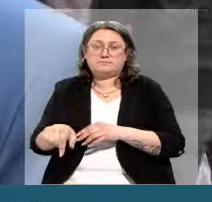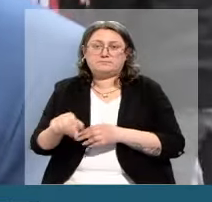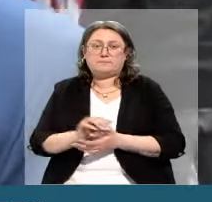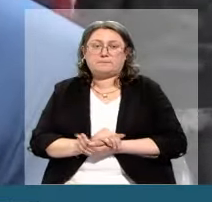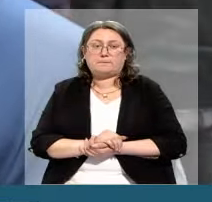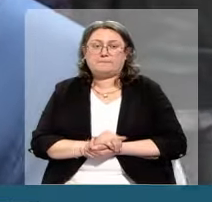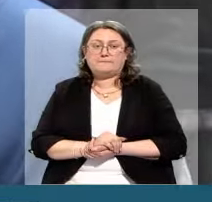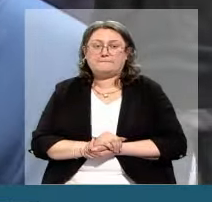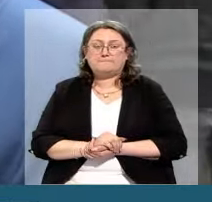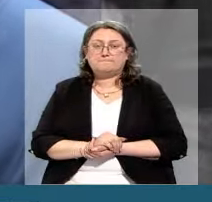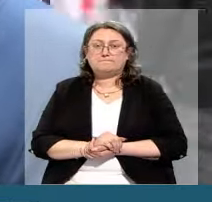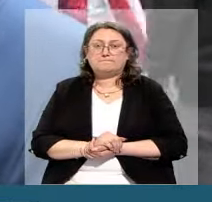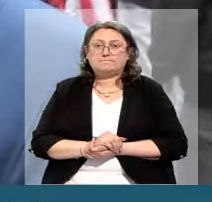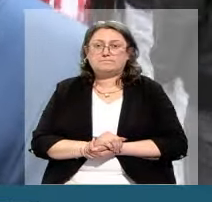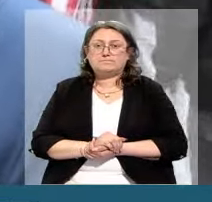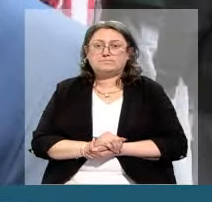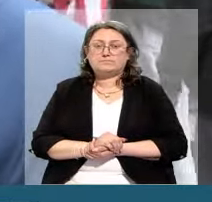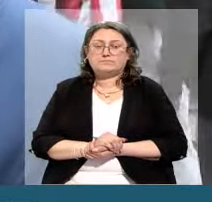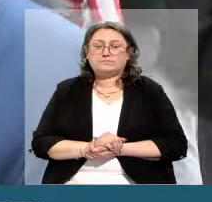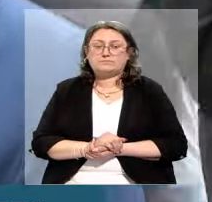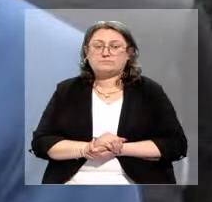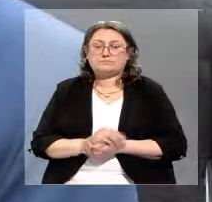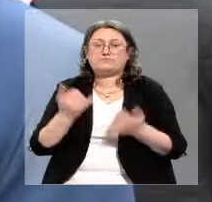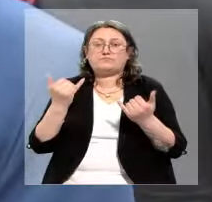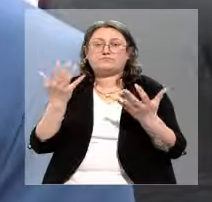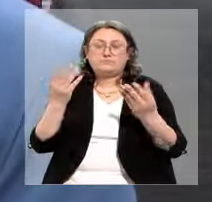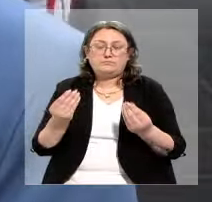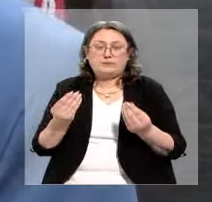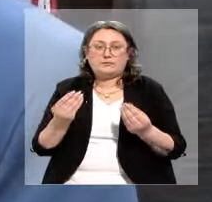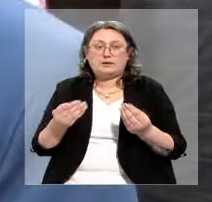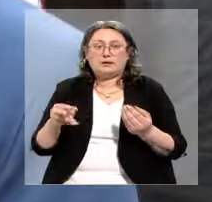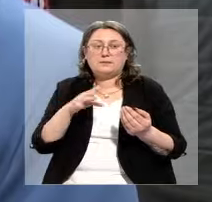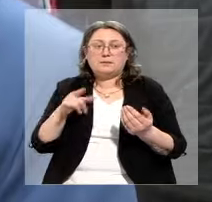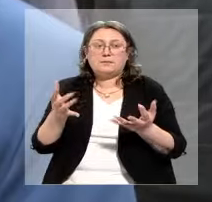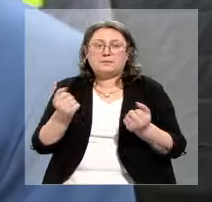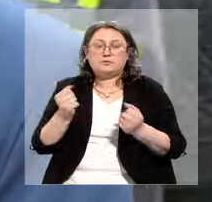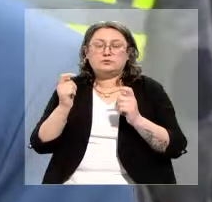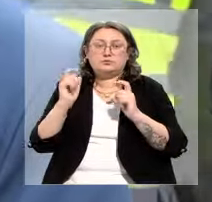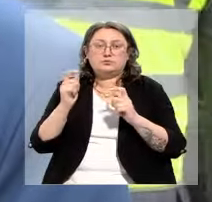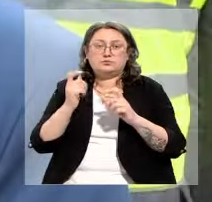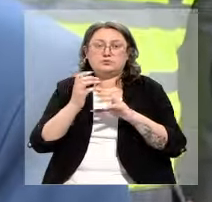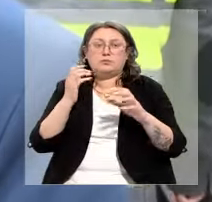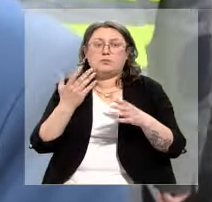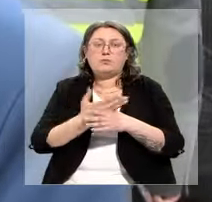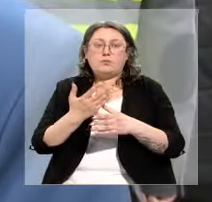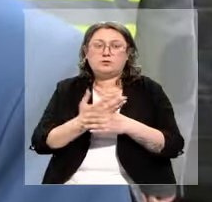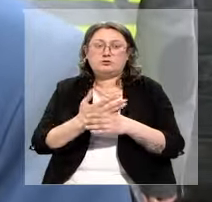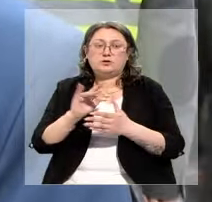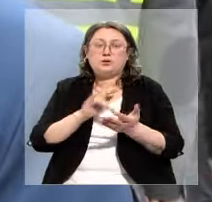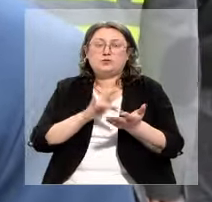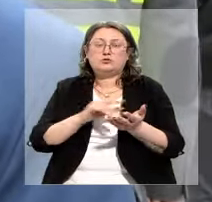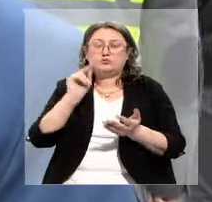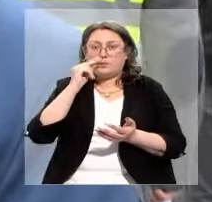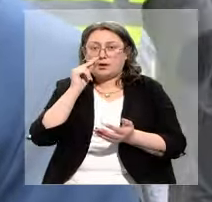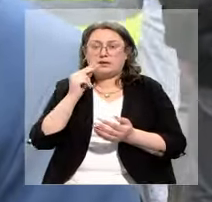қасиетті жұма күнінде бізге сонау Астана қаласының өкілдігінен арнайы үлкен бір жүк көлігі келіп жатыр. Оның себебі